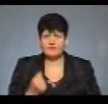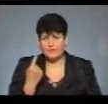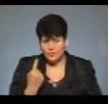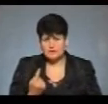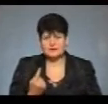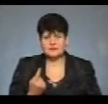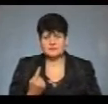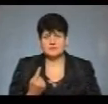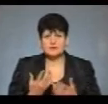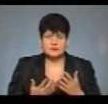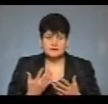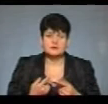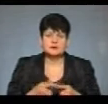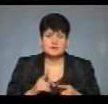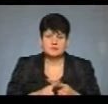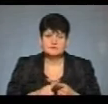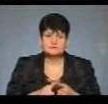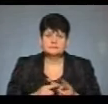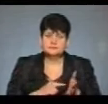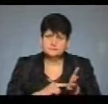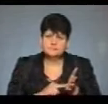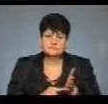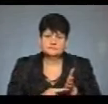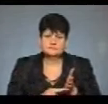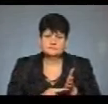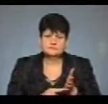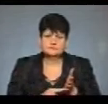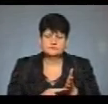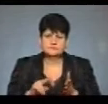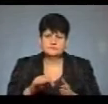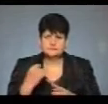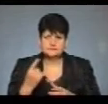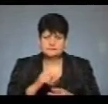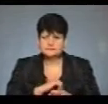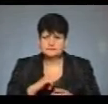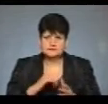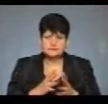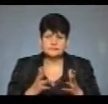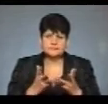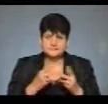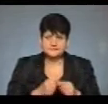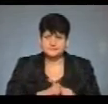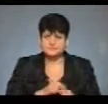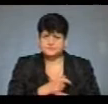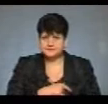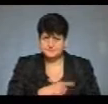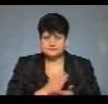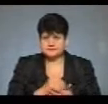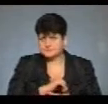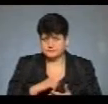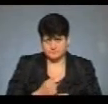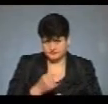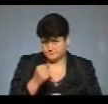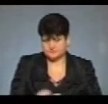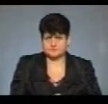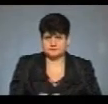все ж таки це знову ж таки підкреслює дану картину по області, що найбільша кількість депутатів є самовисуванцями. Ну,